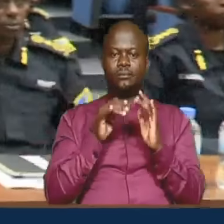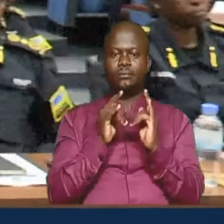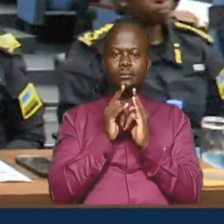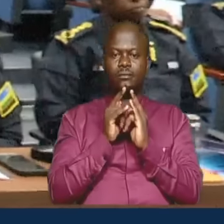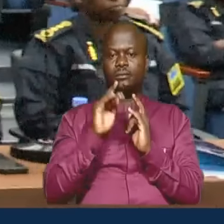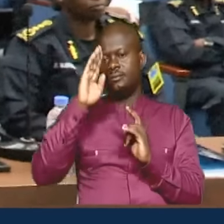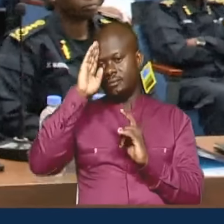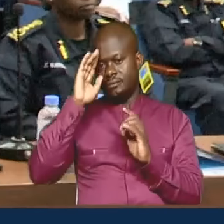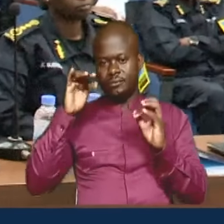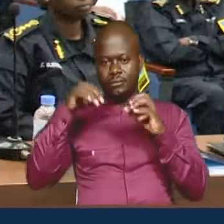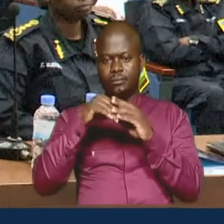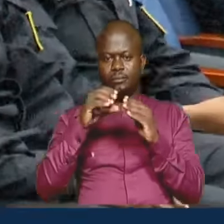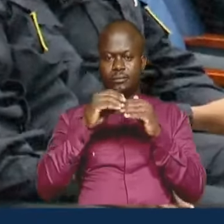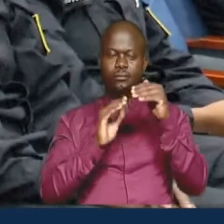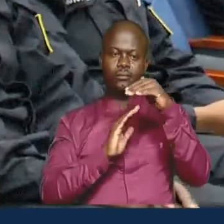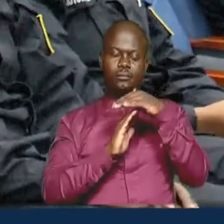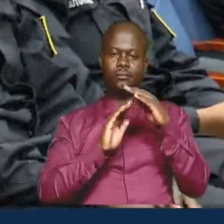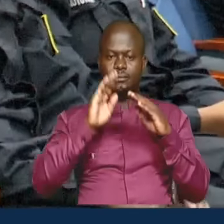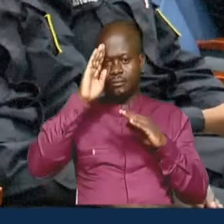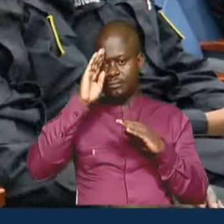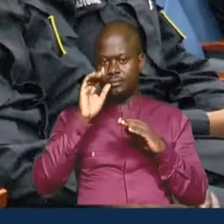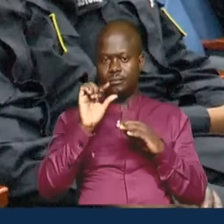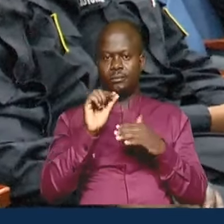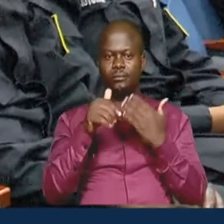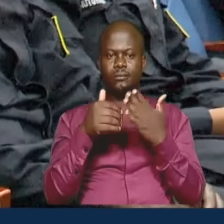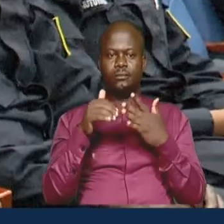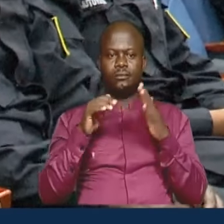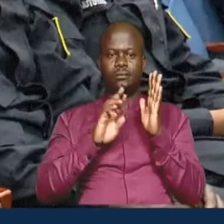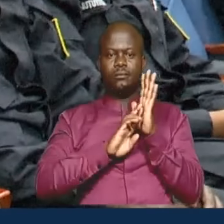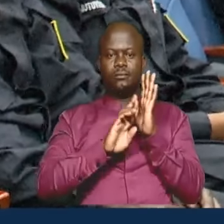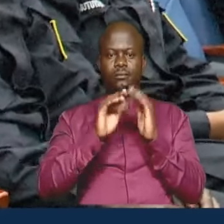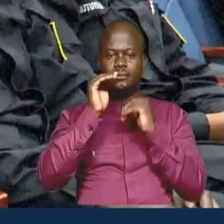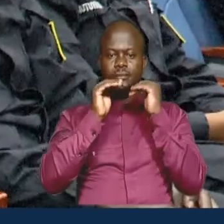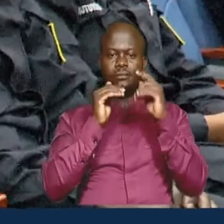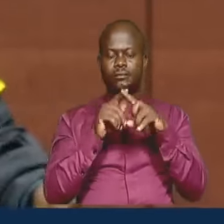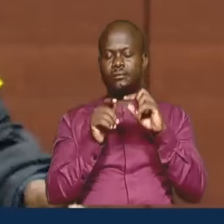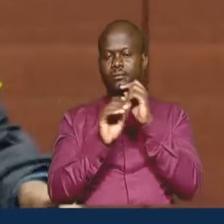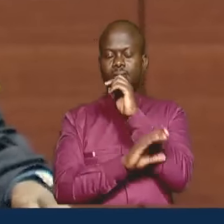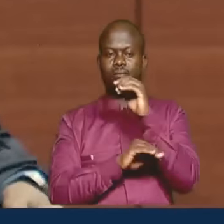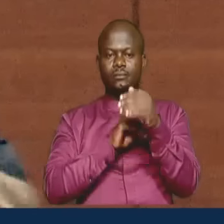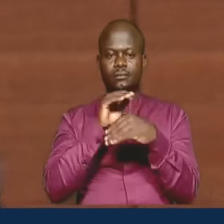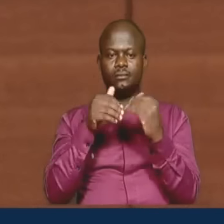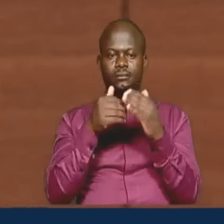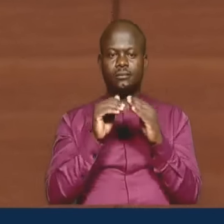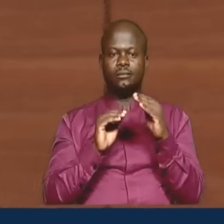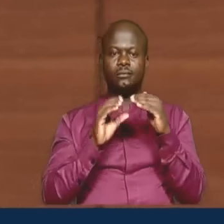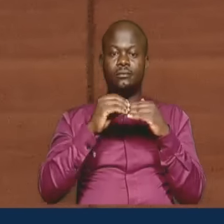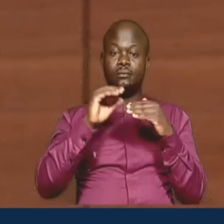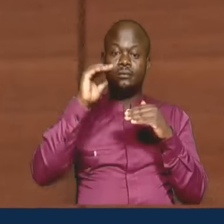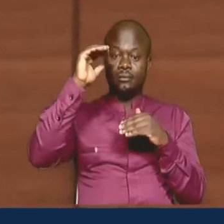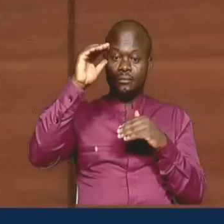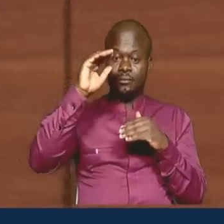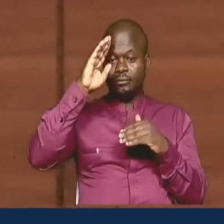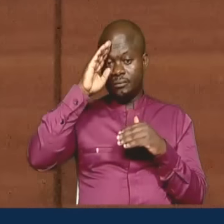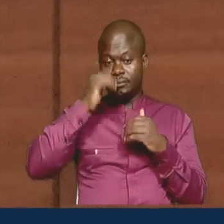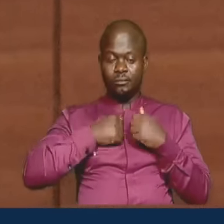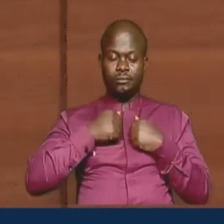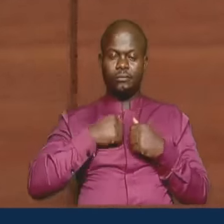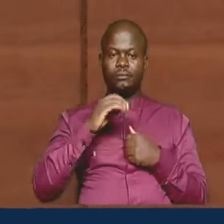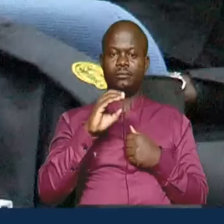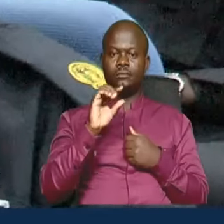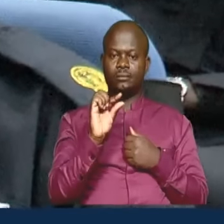yitabiriwe n'abayobozi bakuru n'abapolisi bato bagaragaye inzego zinyuranye mu gihugu hose Umuyobozi mukuru wa Polisi y'u Rwanda CG Felix